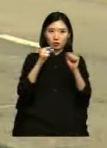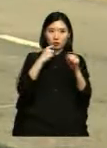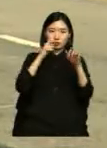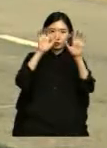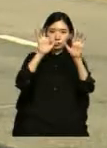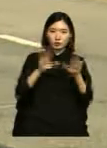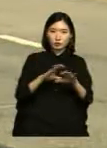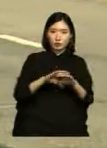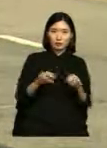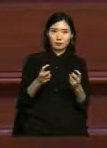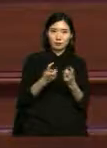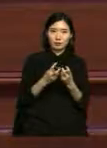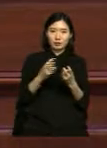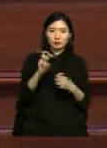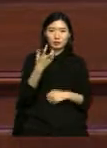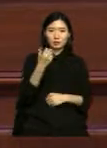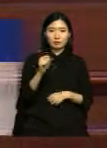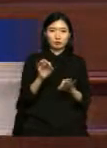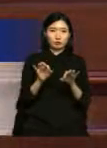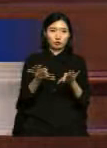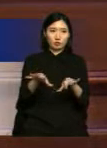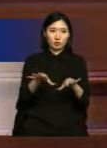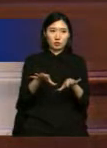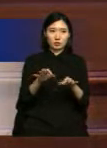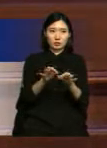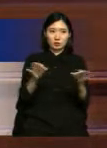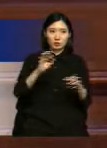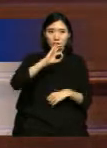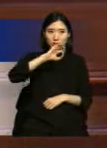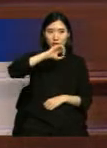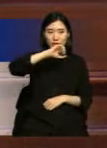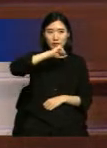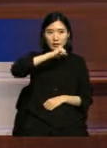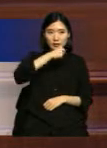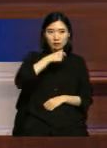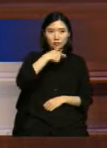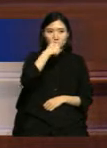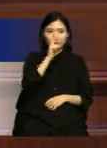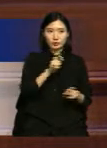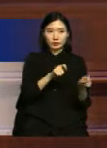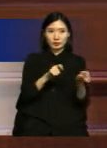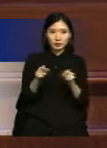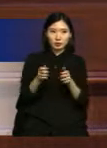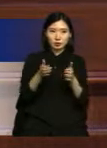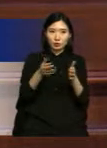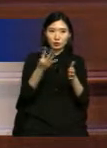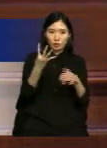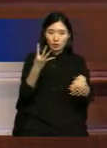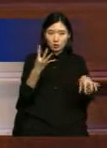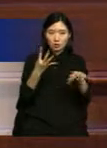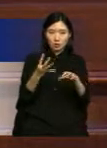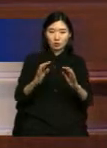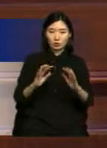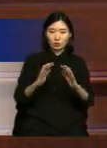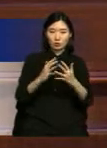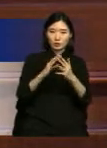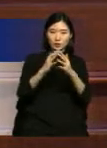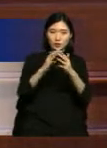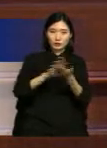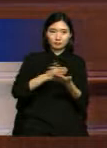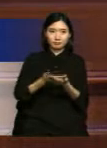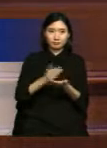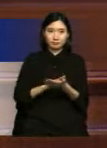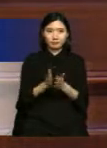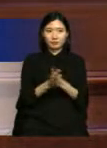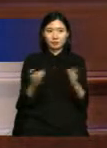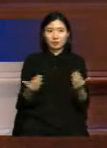31억 원을 투입합니다. 그동안 예산 부족으로 지연되었던 도로 4곳의 공사를 실시하고 개발